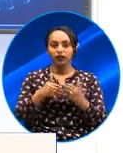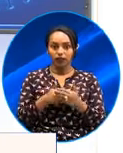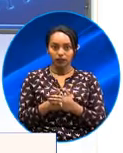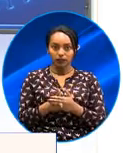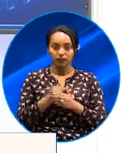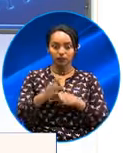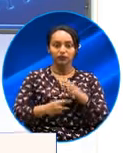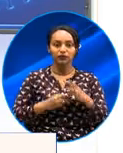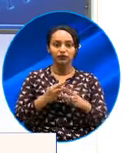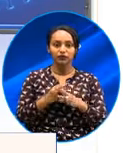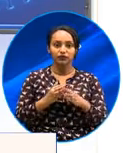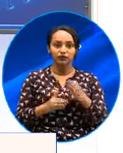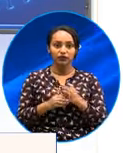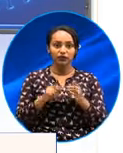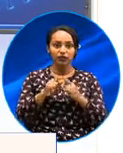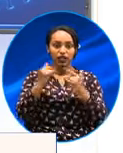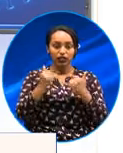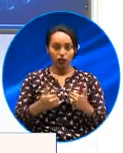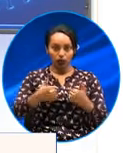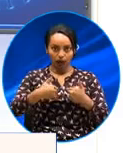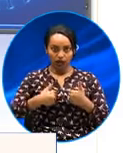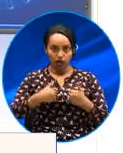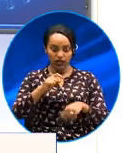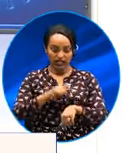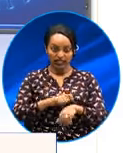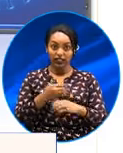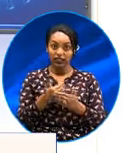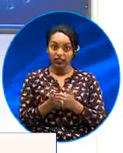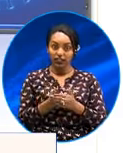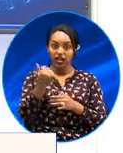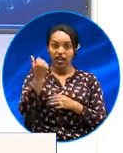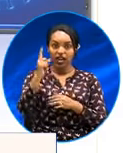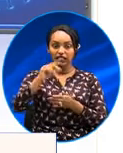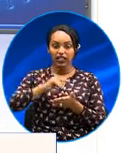በአጠቃላይ ባለም አቀፍ ደረጃ እስካሁን ባለው ጊዜ ድረስ